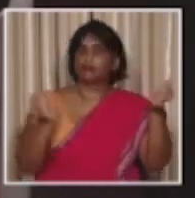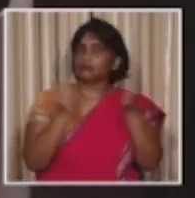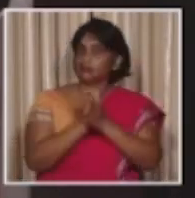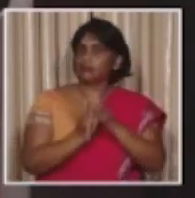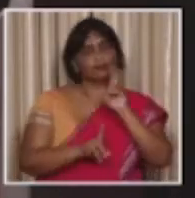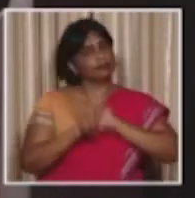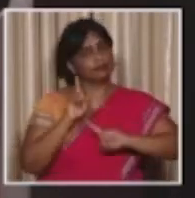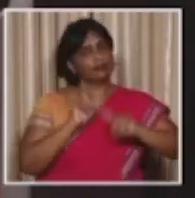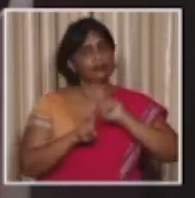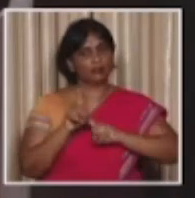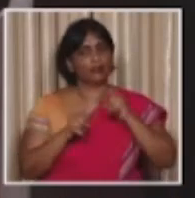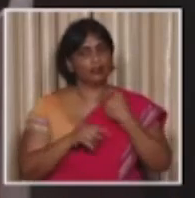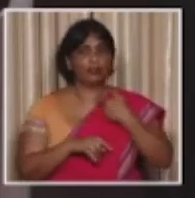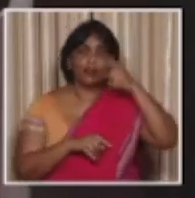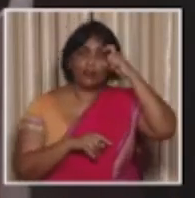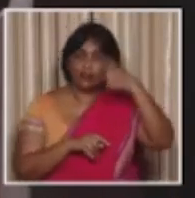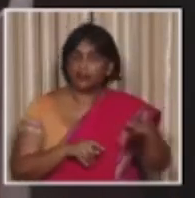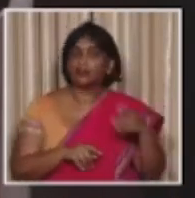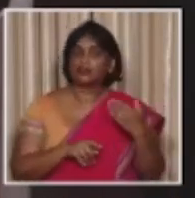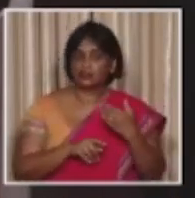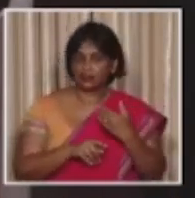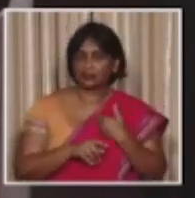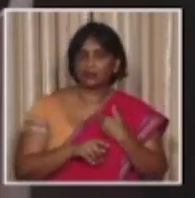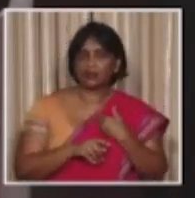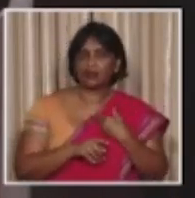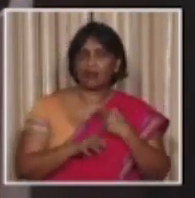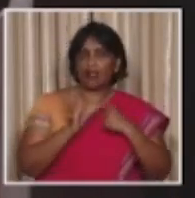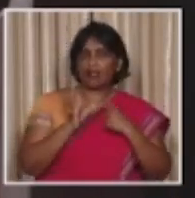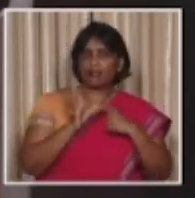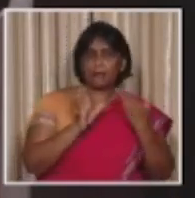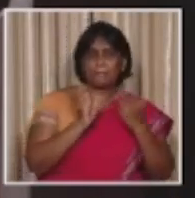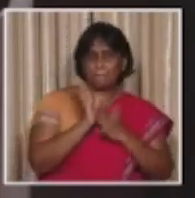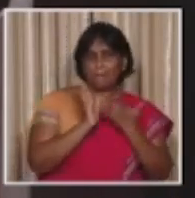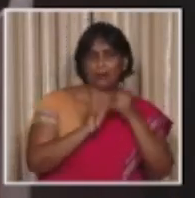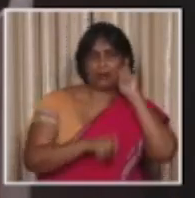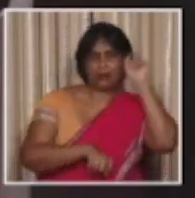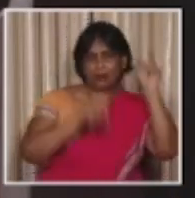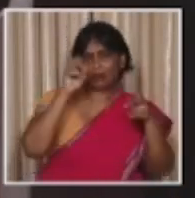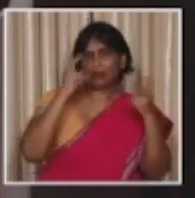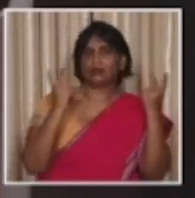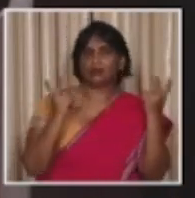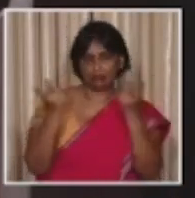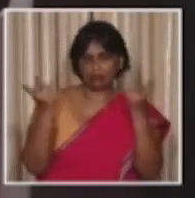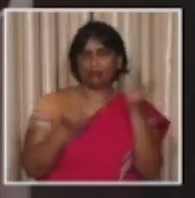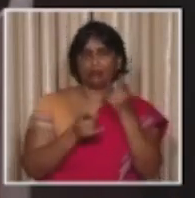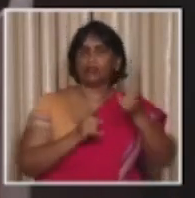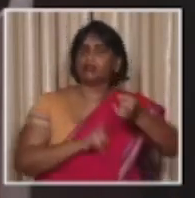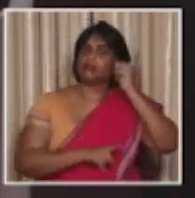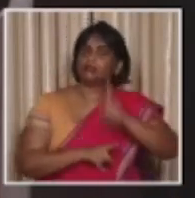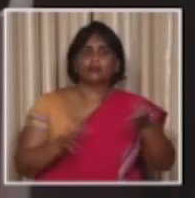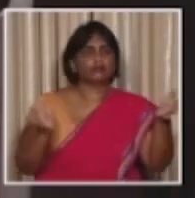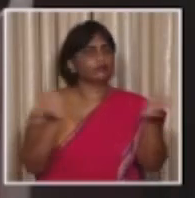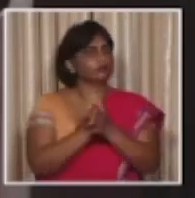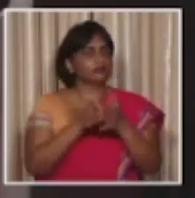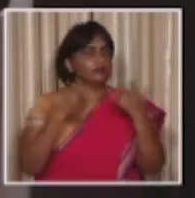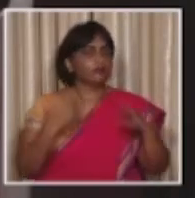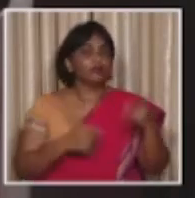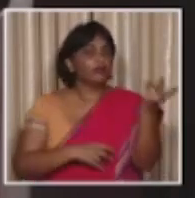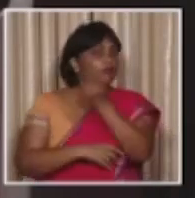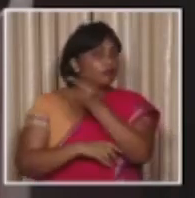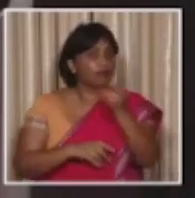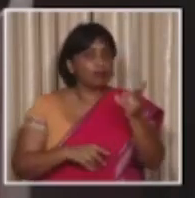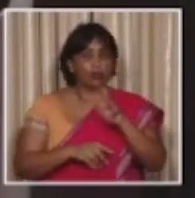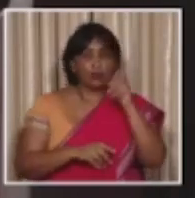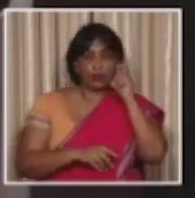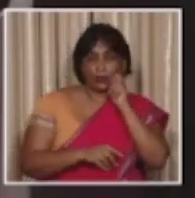මේසයට ආවා අපි දැක්කා අන්වර් සදාත් සහ මෙනාකම් බේගින් එකඟතාවයකට ආවා ඒ දෙගොල්ලොම